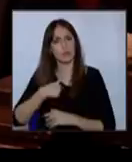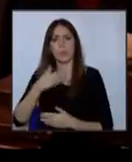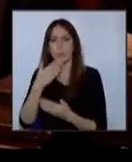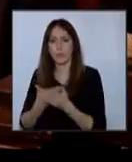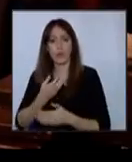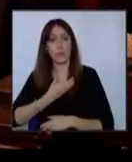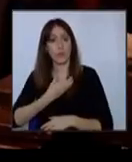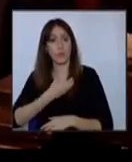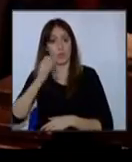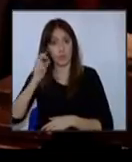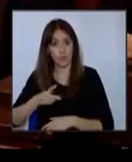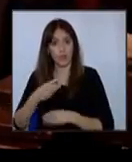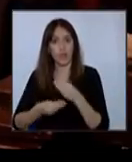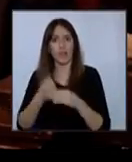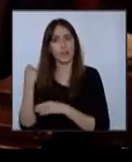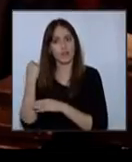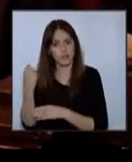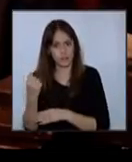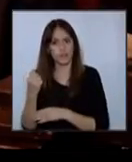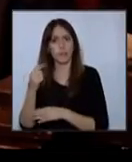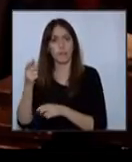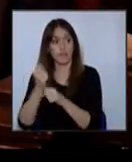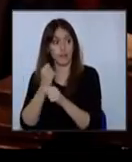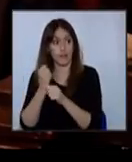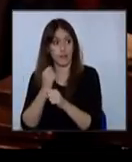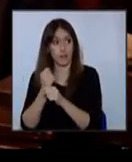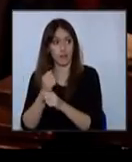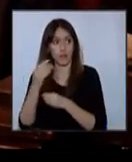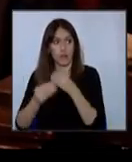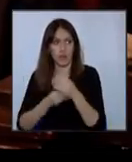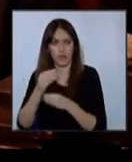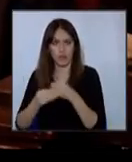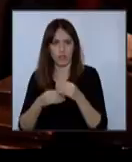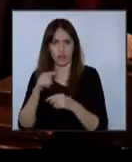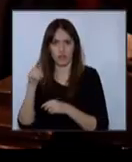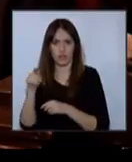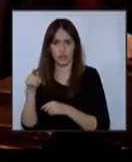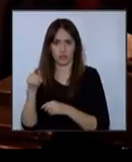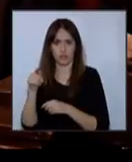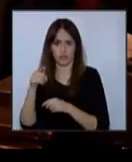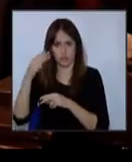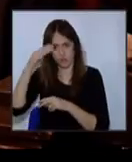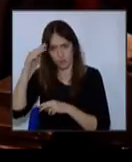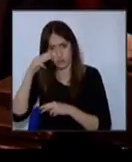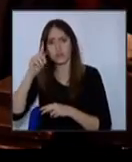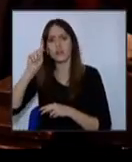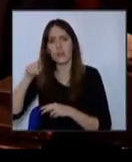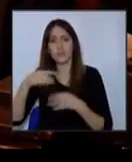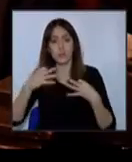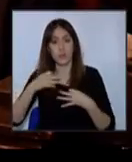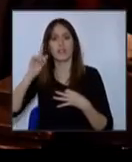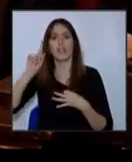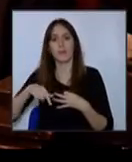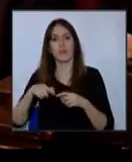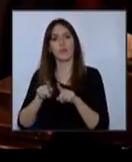Vic manifesti el seu recolzament i ple suport a la tasca que realitza el cos de la Policia de la Generalitat en matèria de seguretat ciutadana, així com, en tant